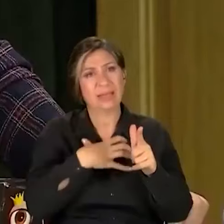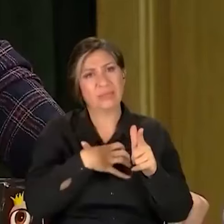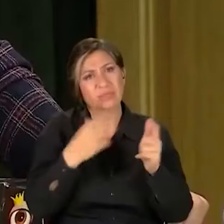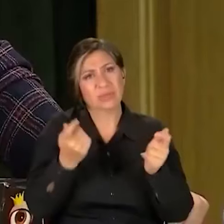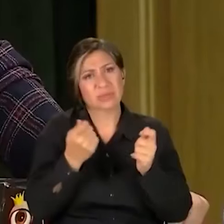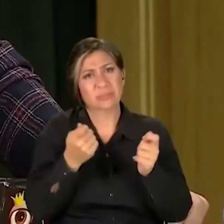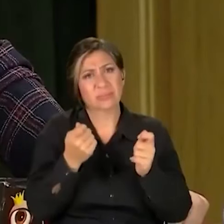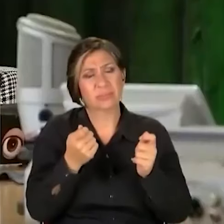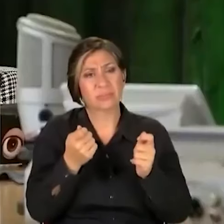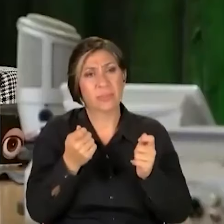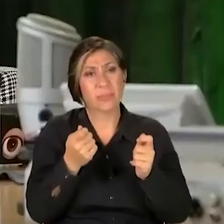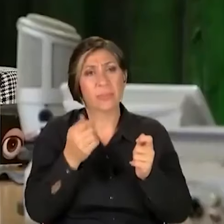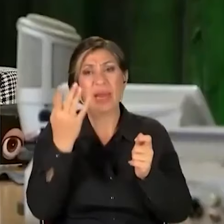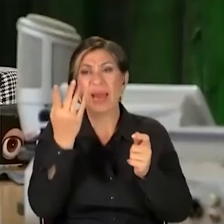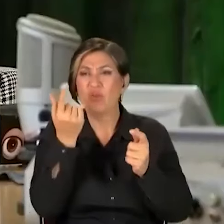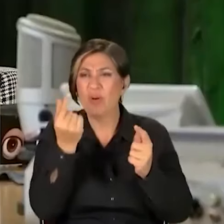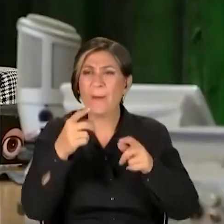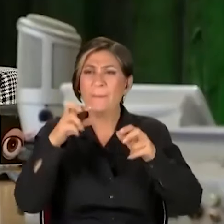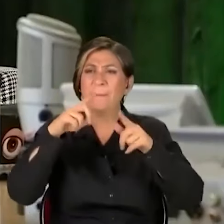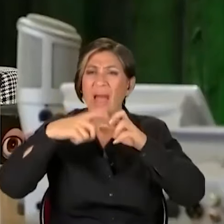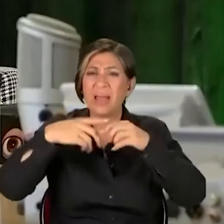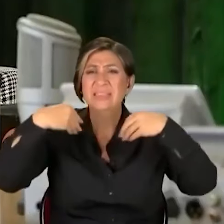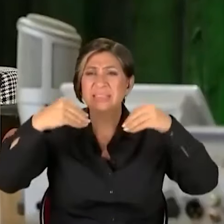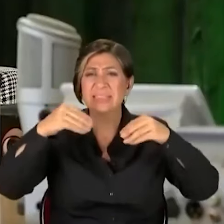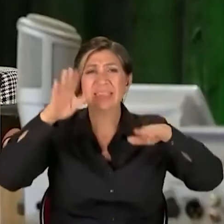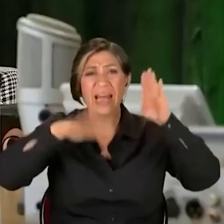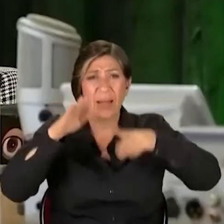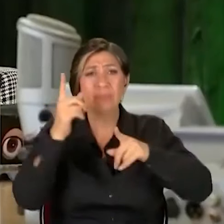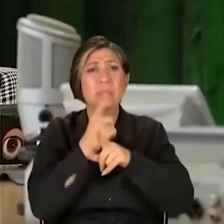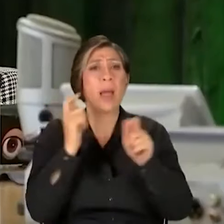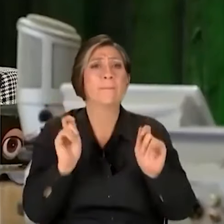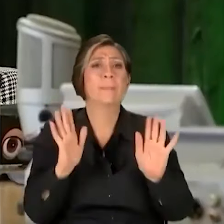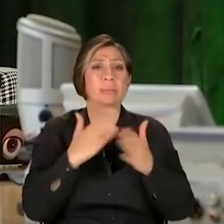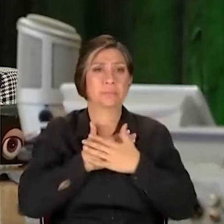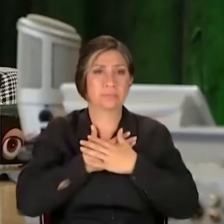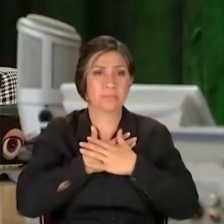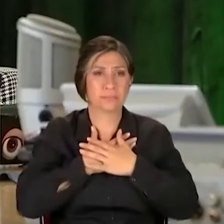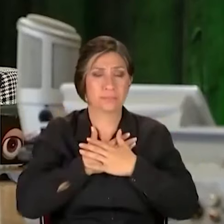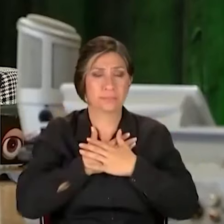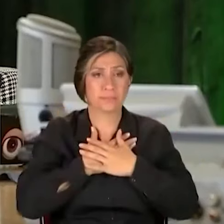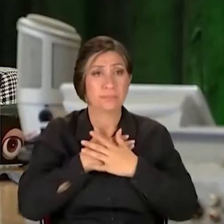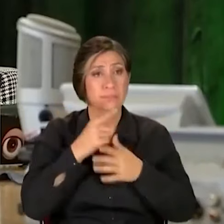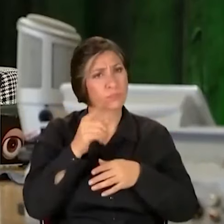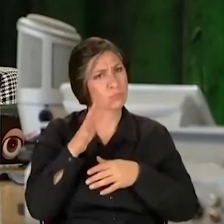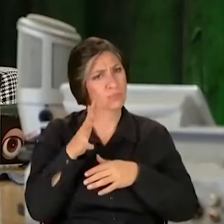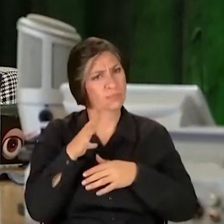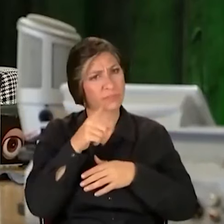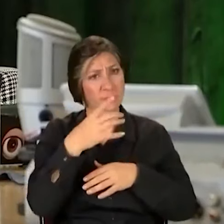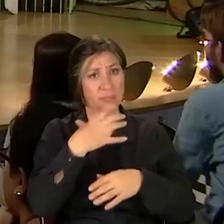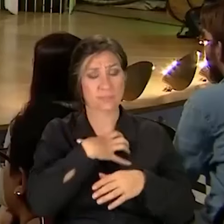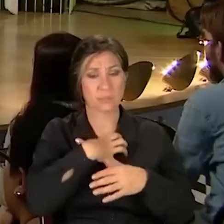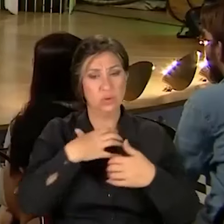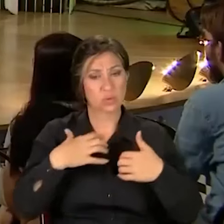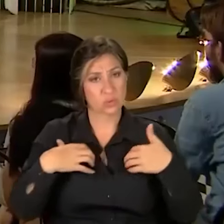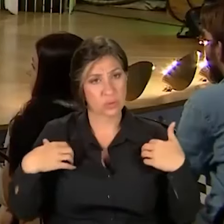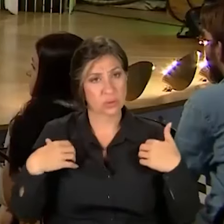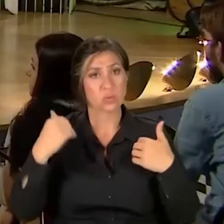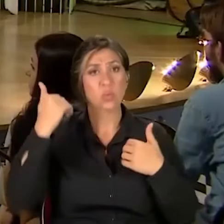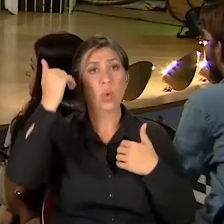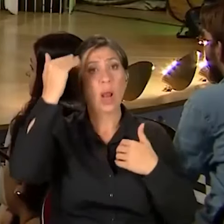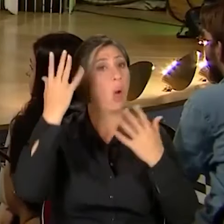çalıştım. En ufak pazarlamaya 1 TL para harcamış değilim. Harikulades. Bu çok acayip bir şey işte. Bu kendine güven,